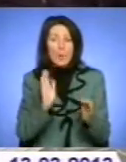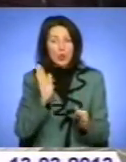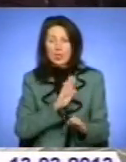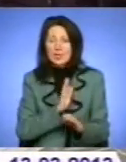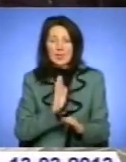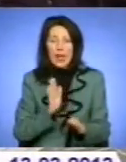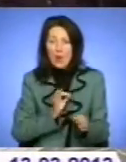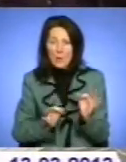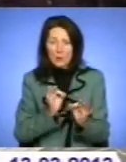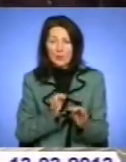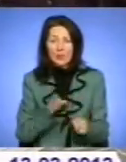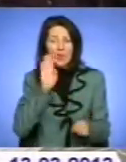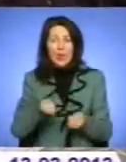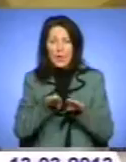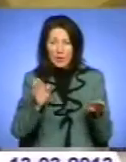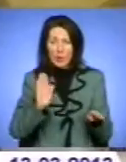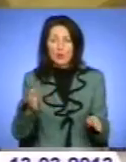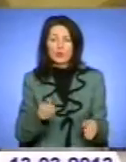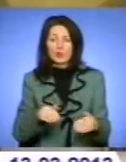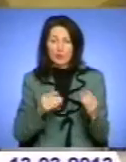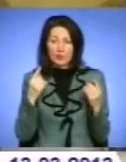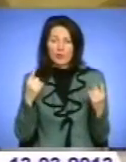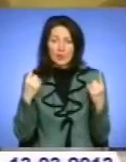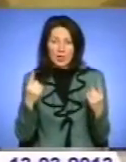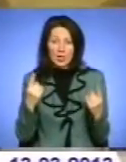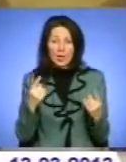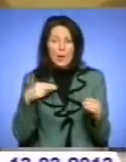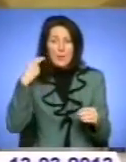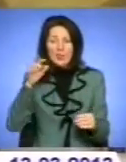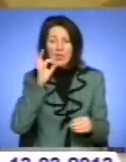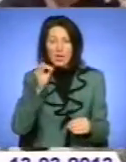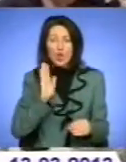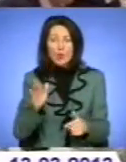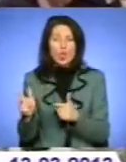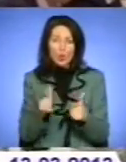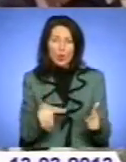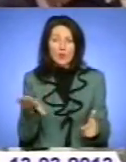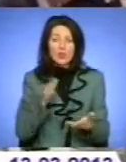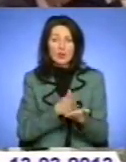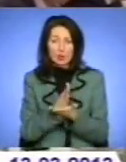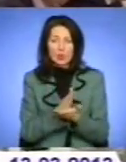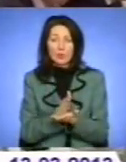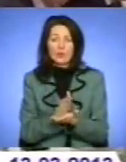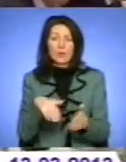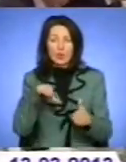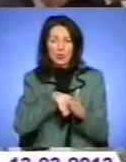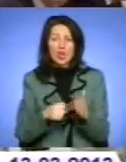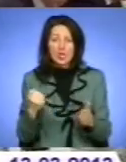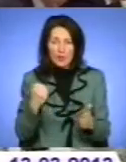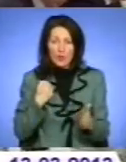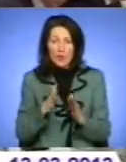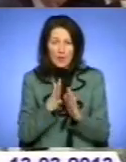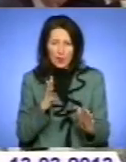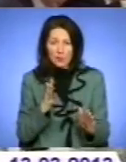перевершать очікування, президент радить бути напоготові усім службам, включаючи навіть військових. Каже, наслідки стихійного лиха долати буде легше, якщо до